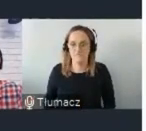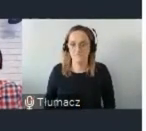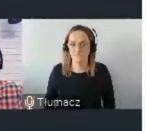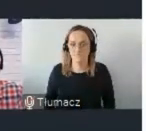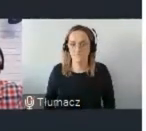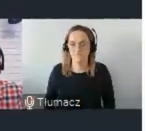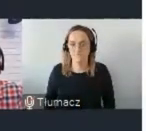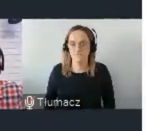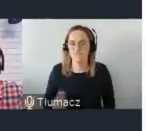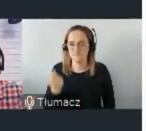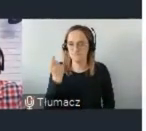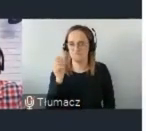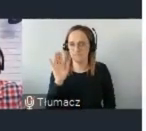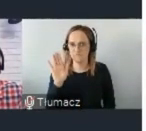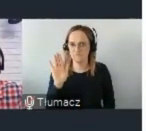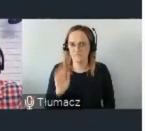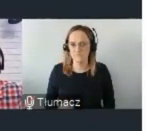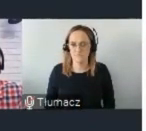już